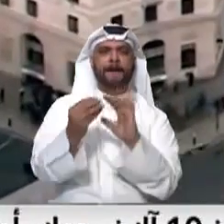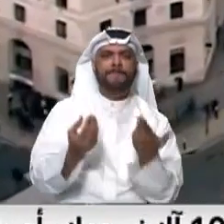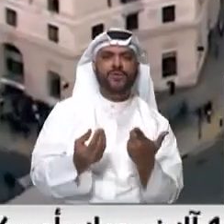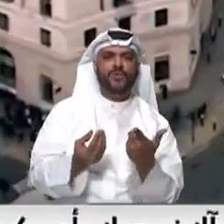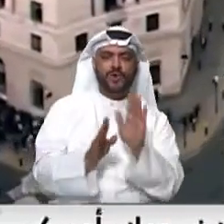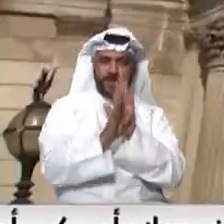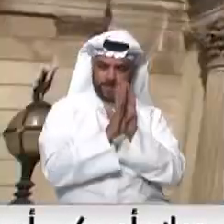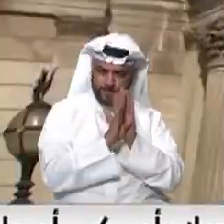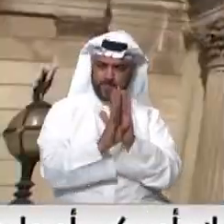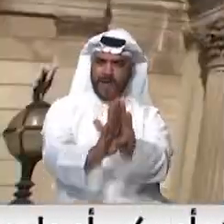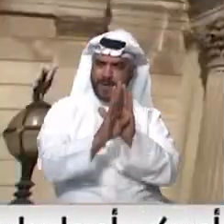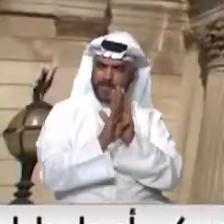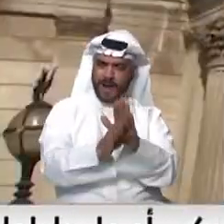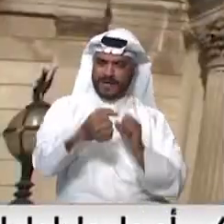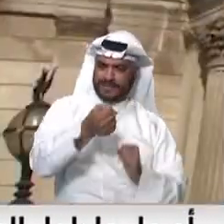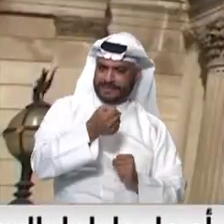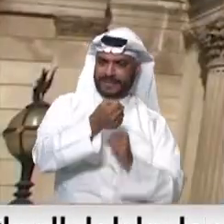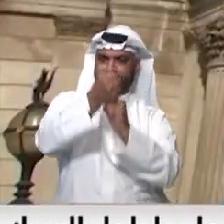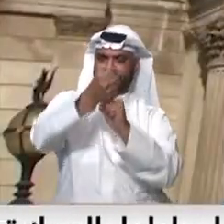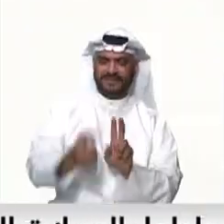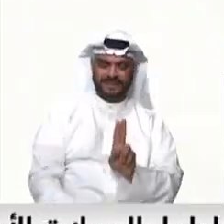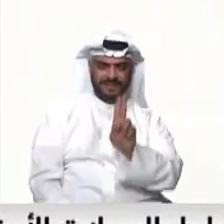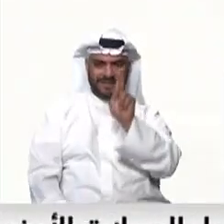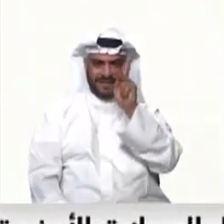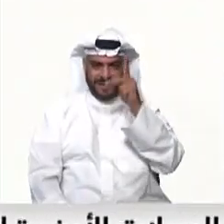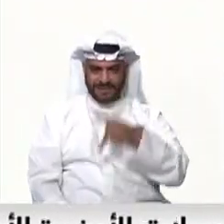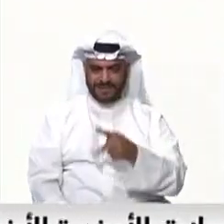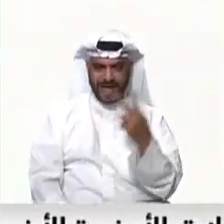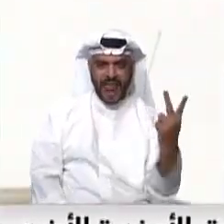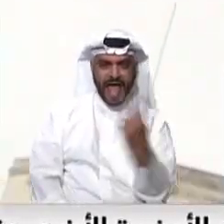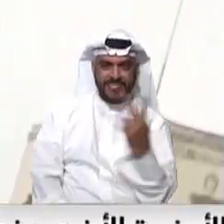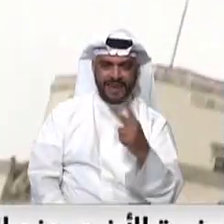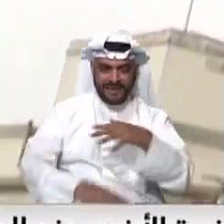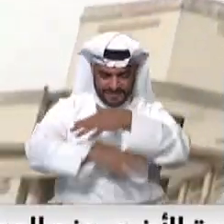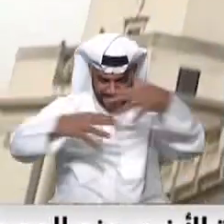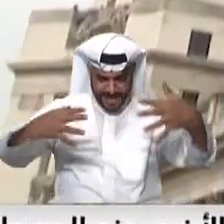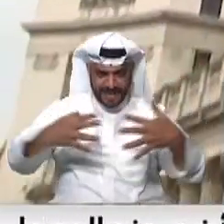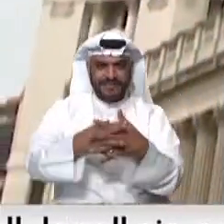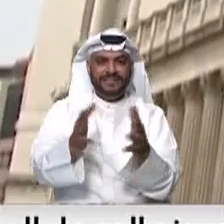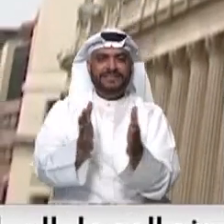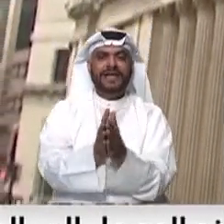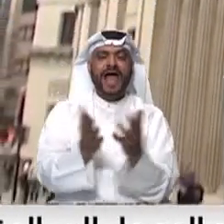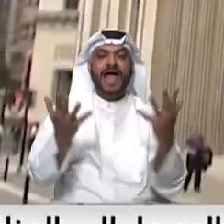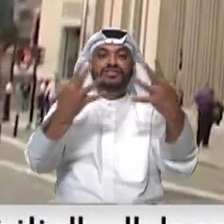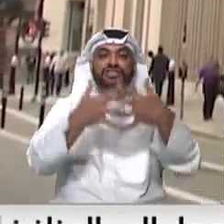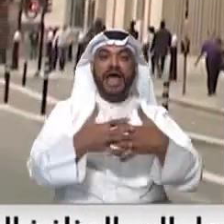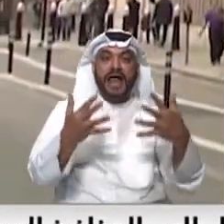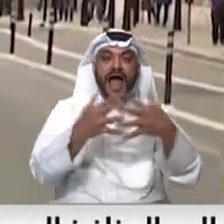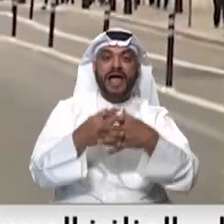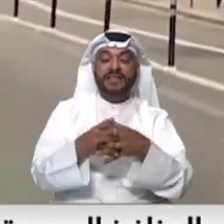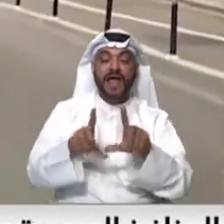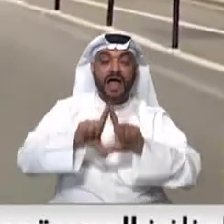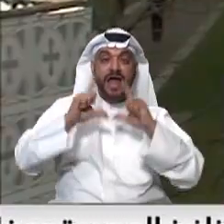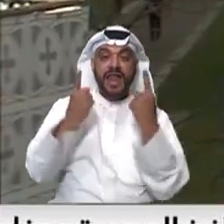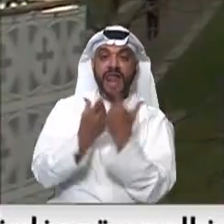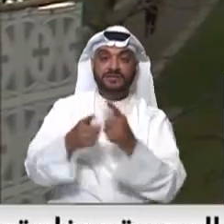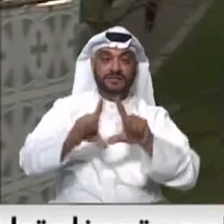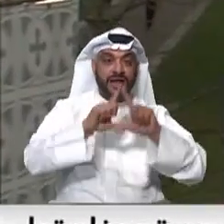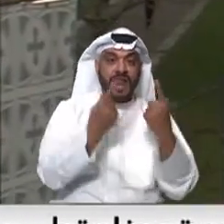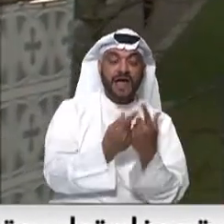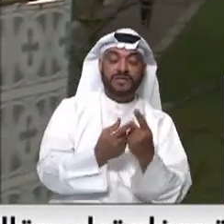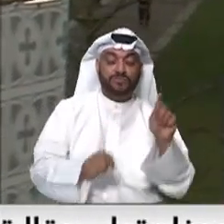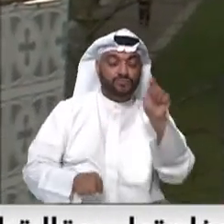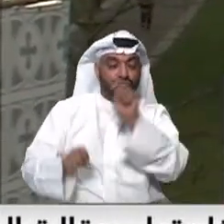المملكة المتحدة، بهدف استكمال آليات التعاون الثنائي وتشجيع الشراكات المجدية للطرفين من خلال مواصلة استكشاف